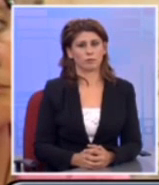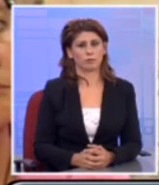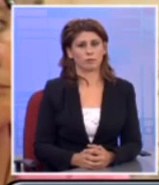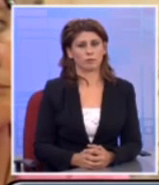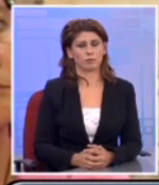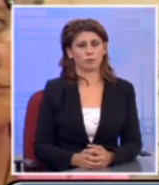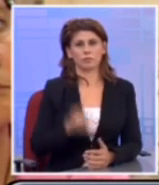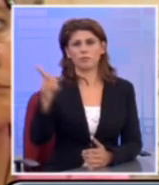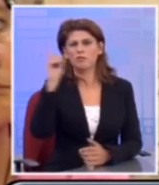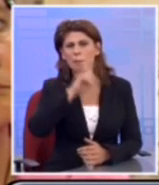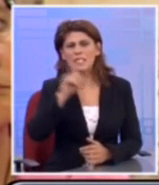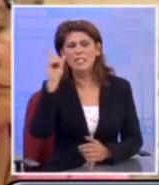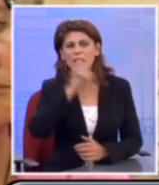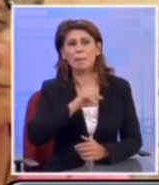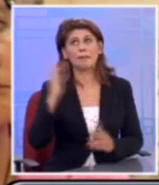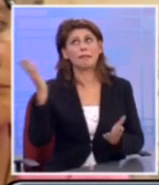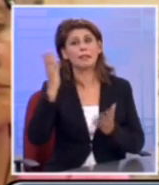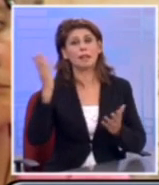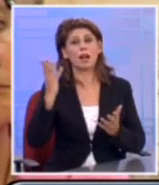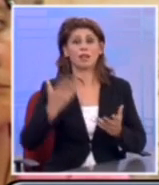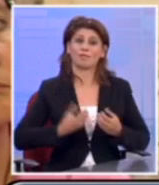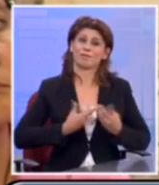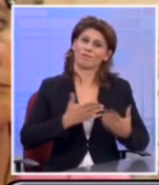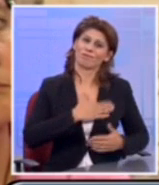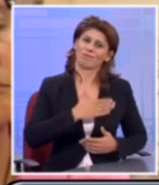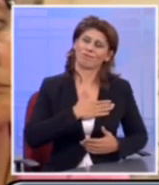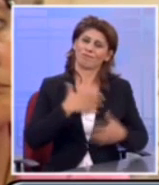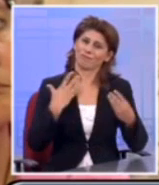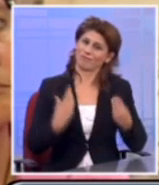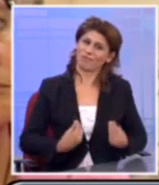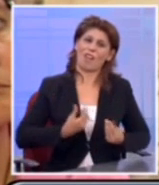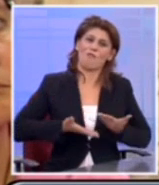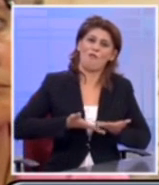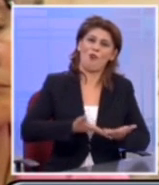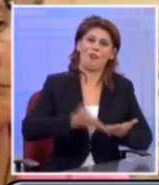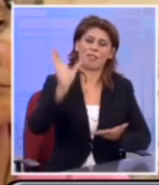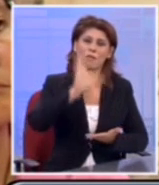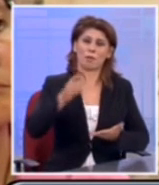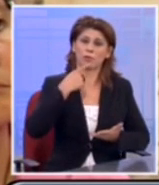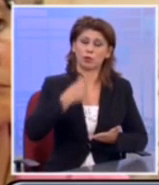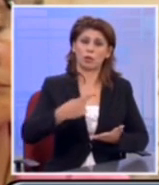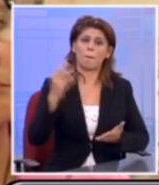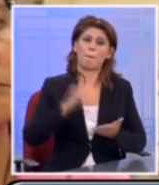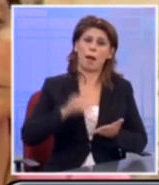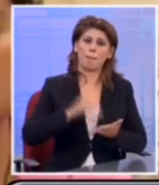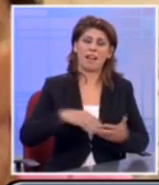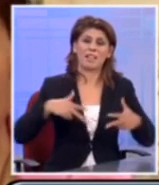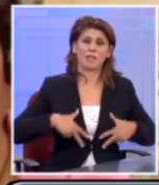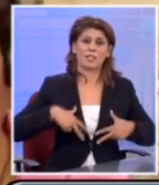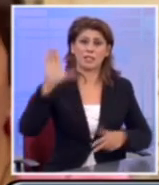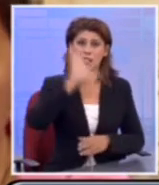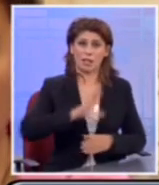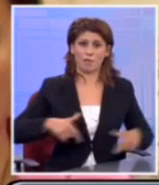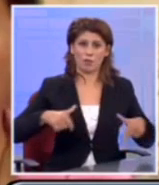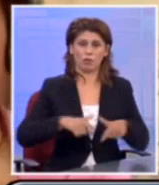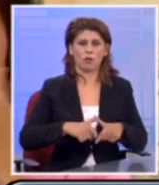τα ψεύδη για την δίθεν γενναιοδορία που επαναλαμβάνουν συνέχεια κυβερνήσεις της Ευρωζώνης,